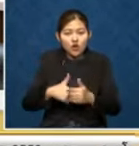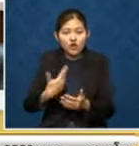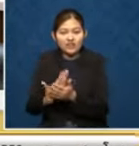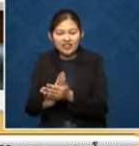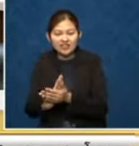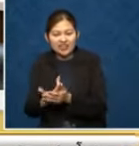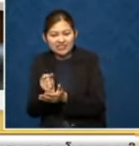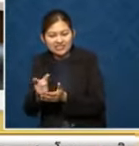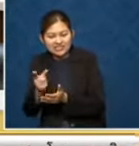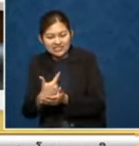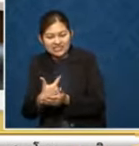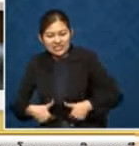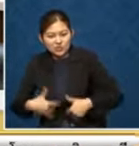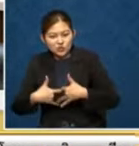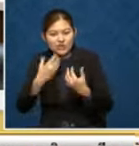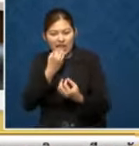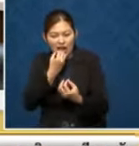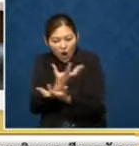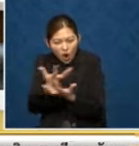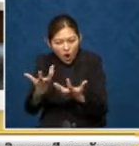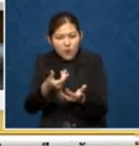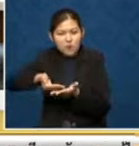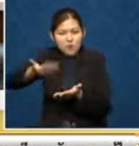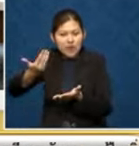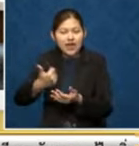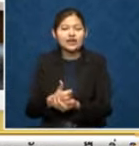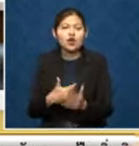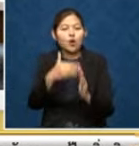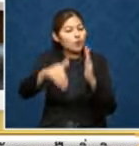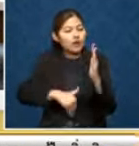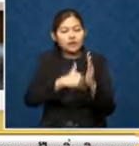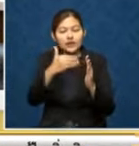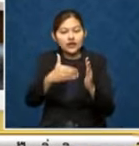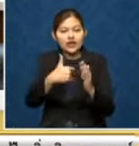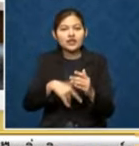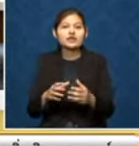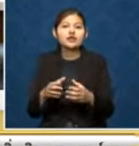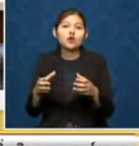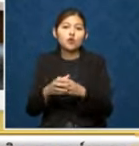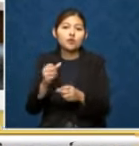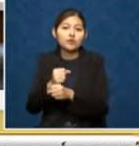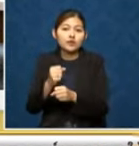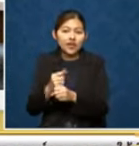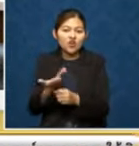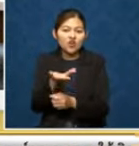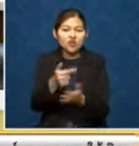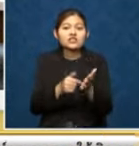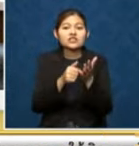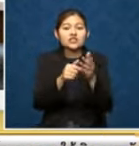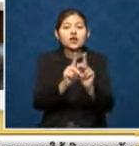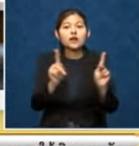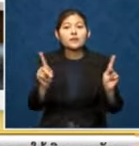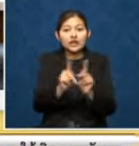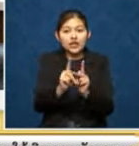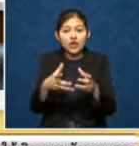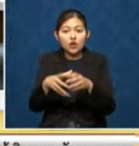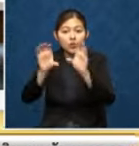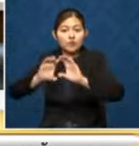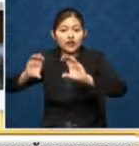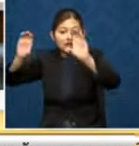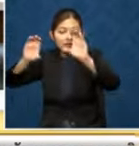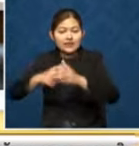สูงอย่างเป็นระบบที่ครอบคลุมทุกปัญหาและทุกภาคส่วนโดยมีข้อเสนอแนะให้ทางคณะกรรมาธิการและรัฐบาลนำไป